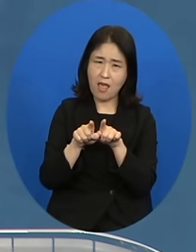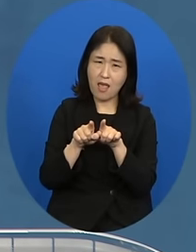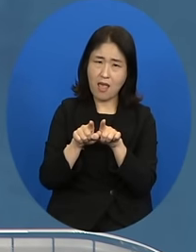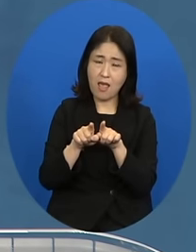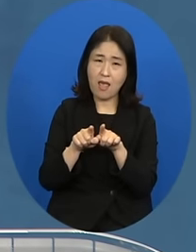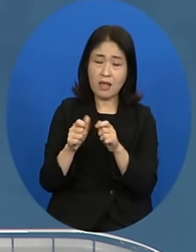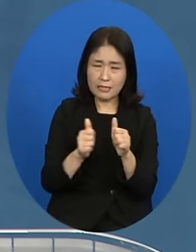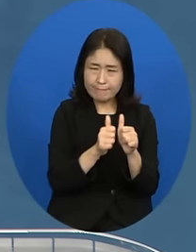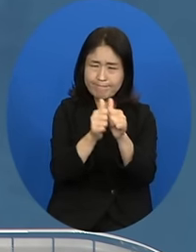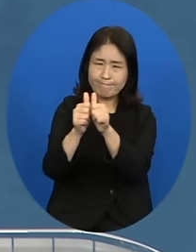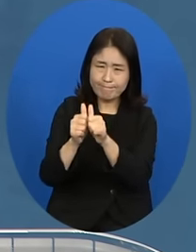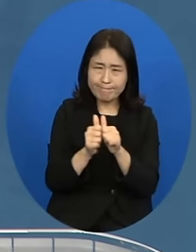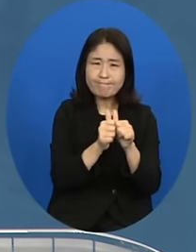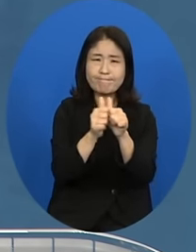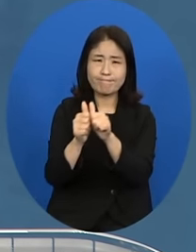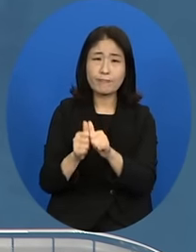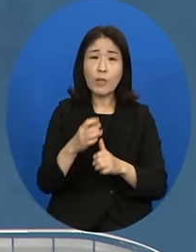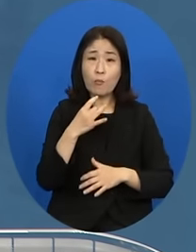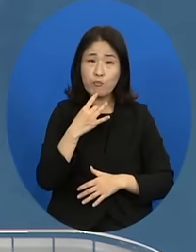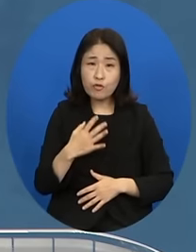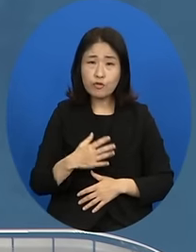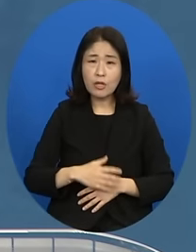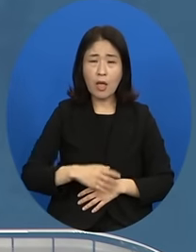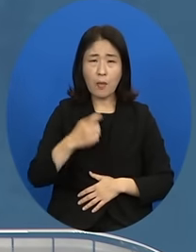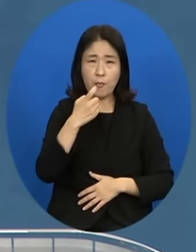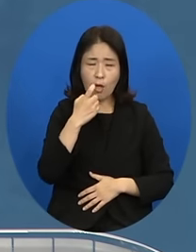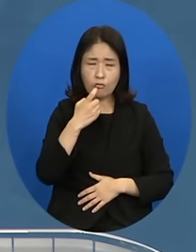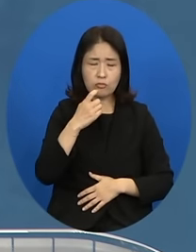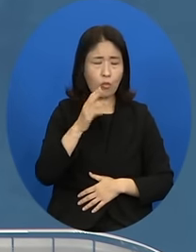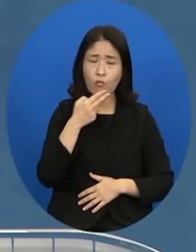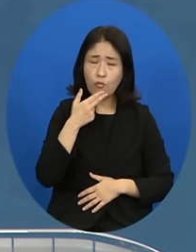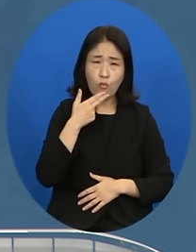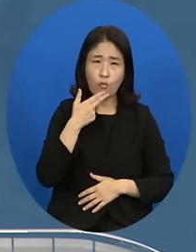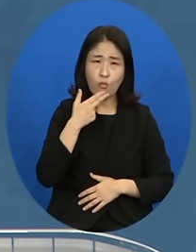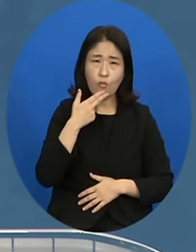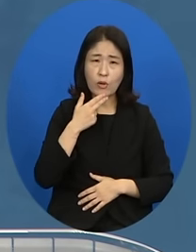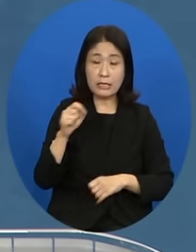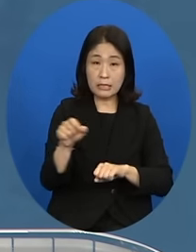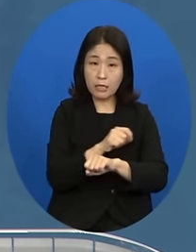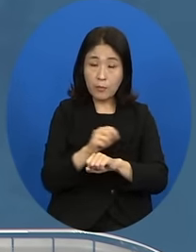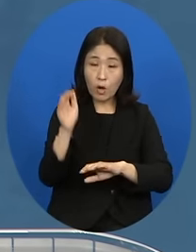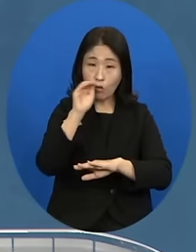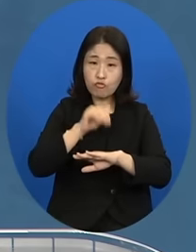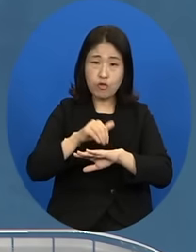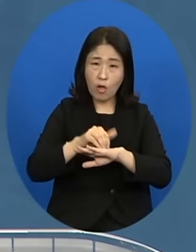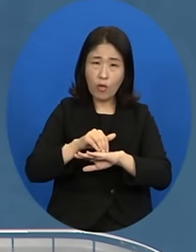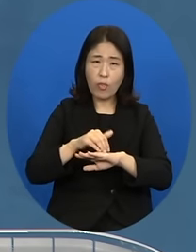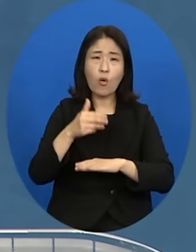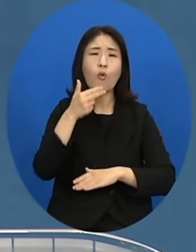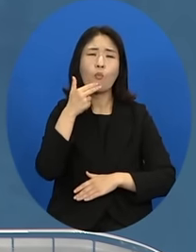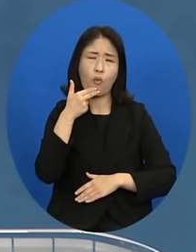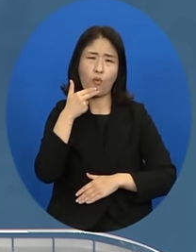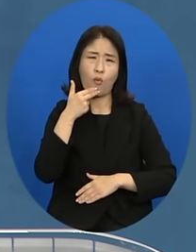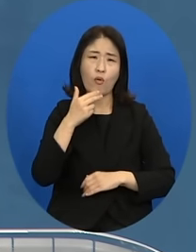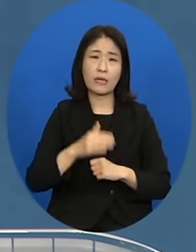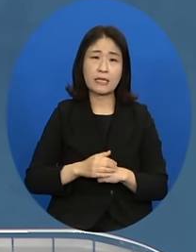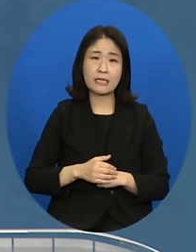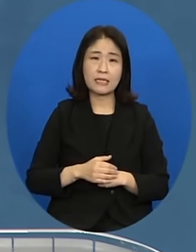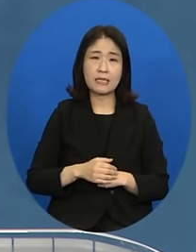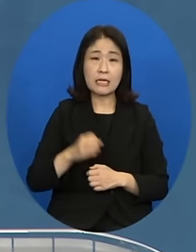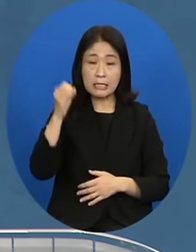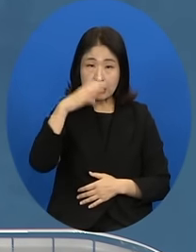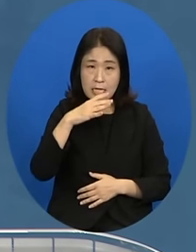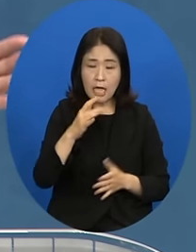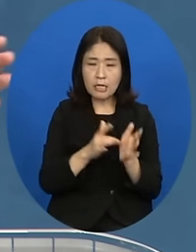필요 없었습니다. 제자들은 뭘 배우지를 않았습니다. 특별한 훈련을 한 게 아니었습니다. 그저 예수님이